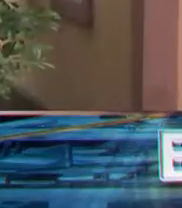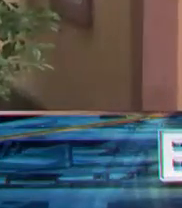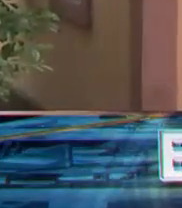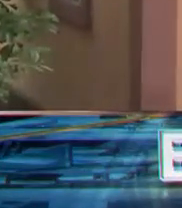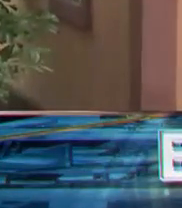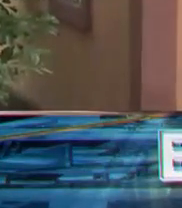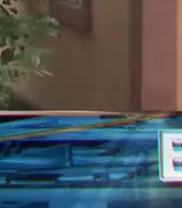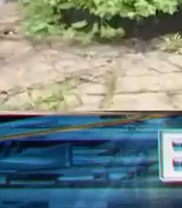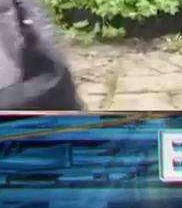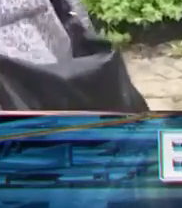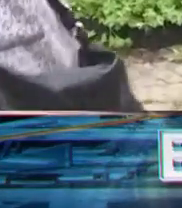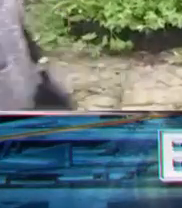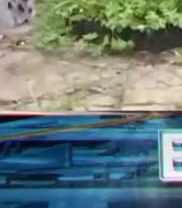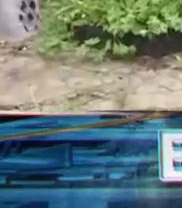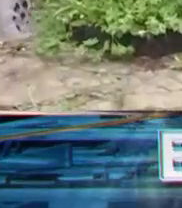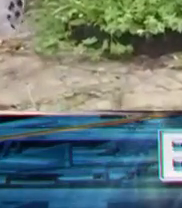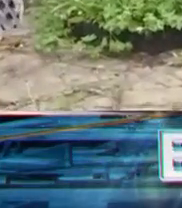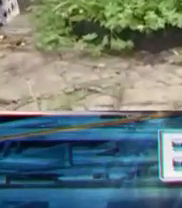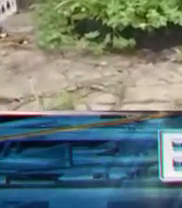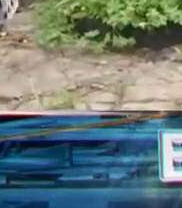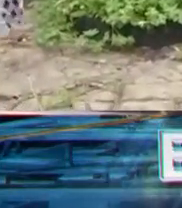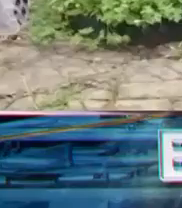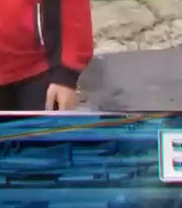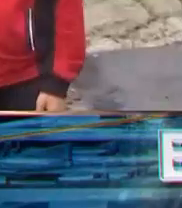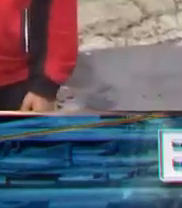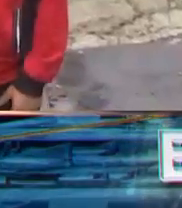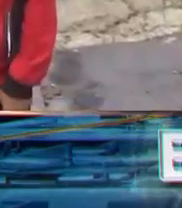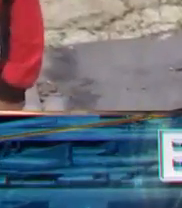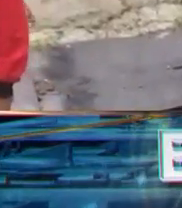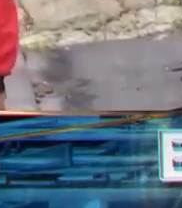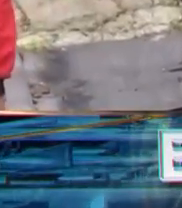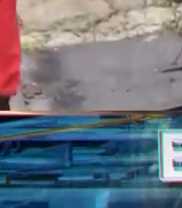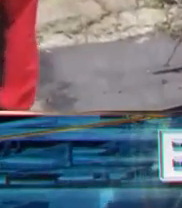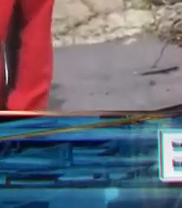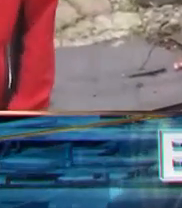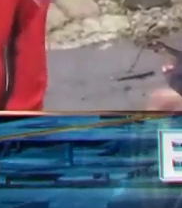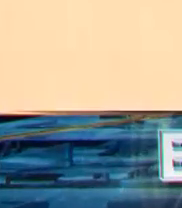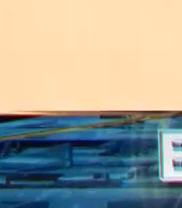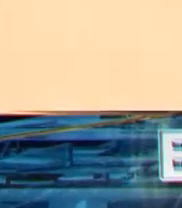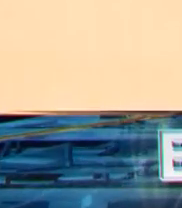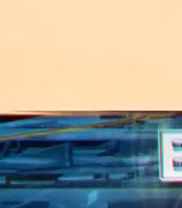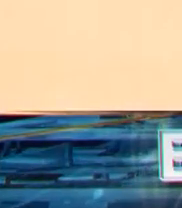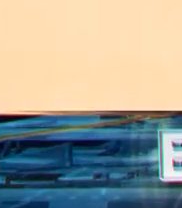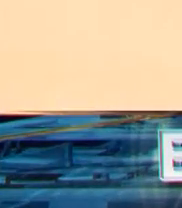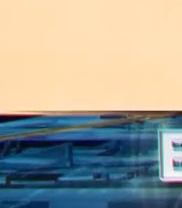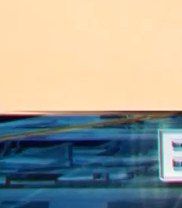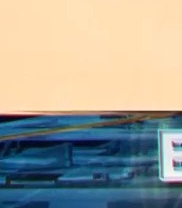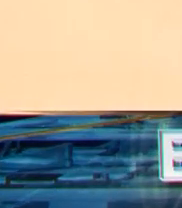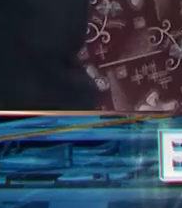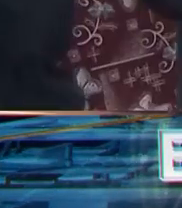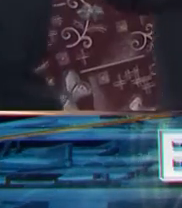Отыз күнде 30 баспана. Харекет қайырымдылық қоры Рамазан айында көп балалы 27-ші отбасына баспана